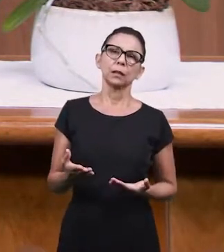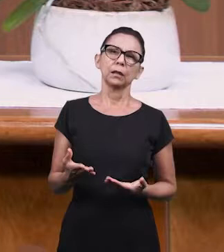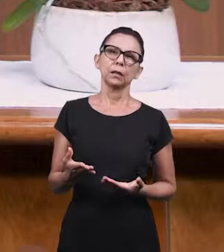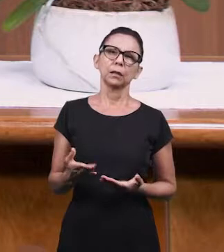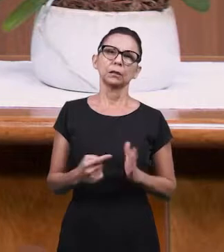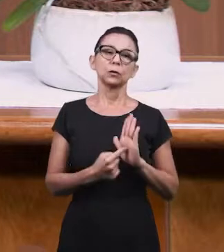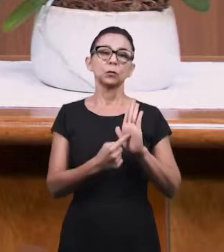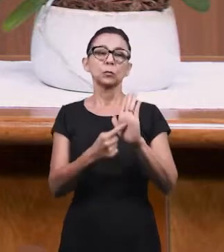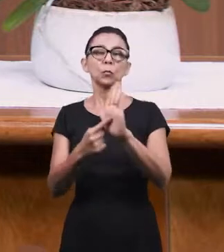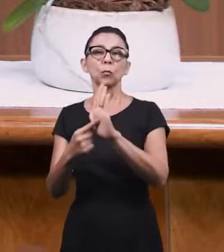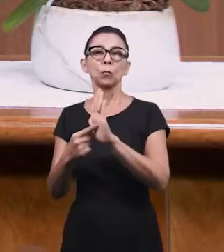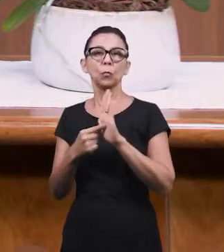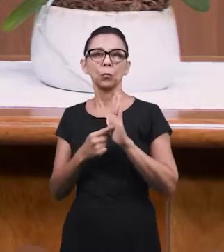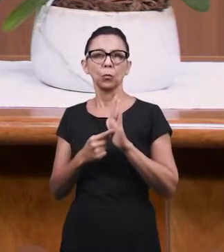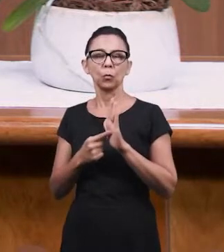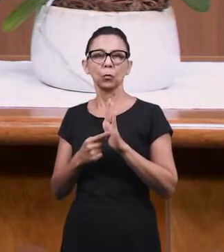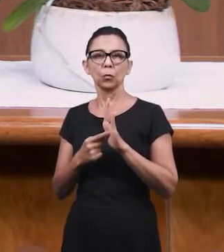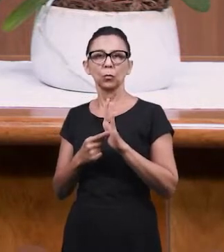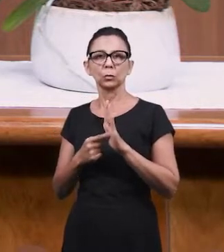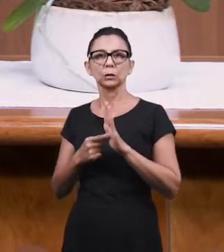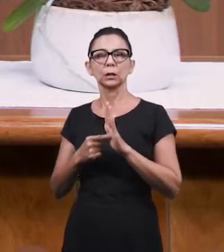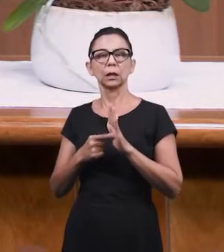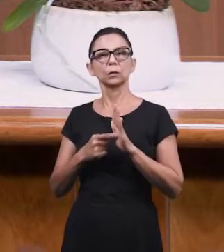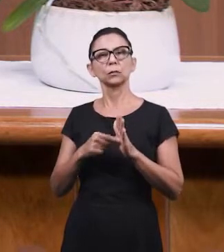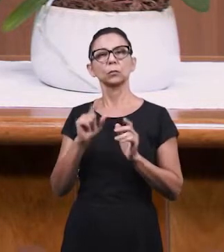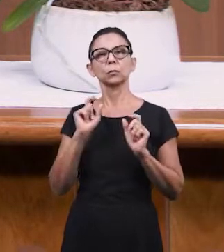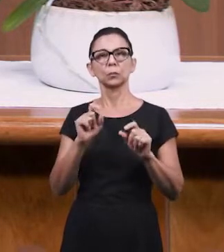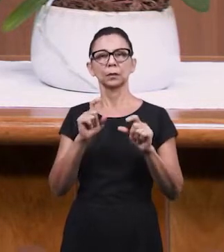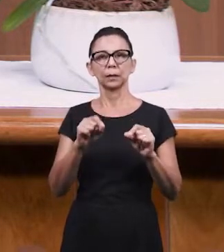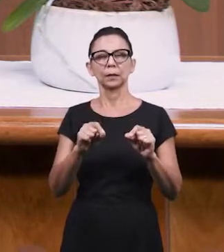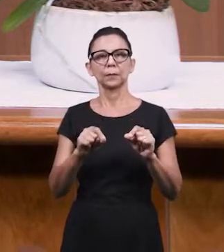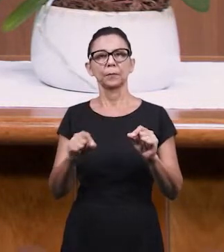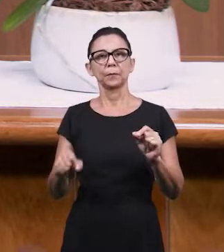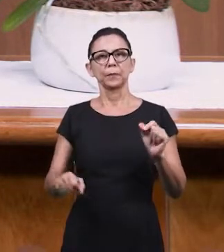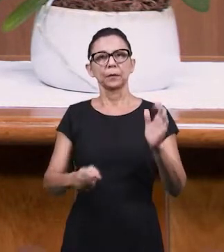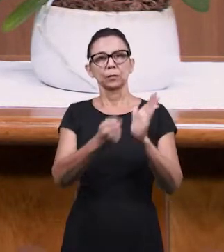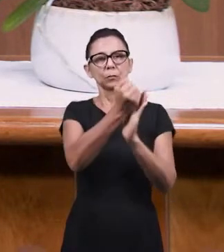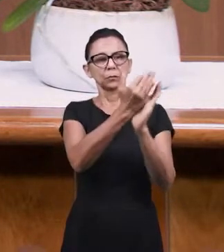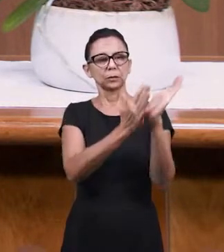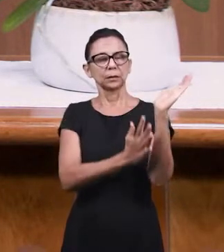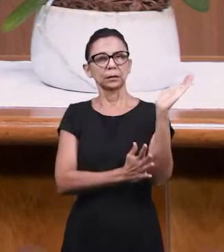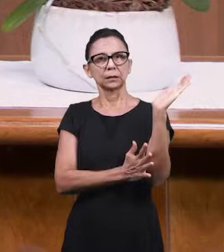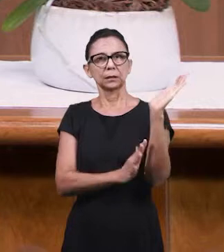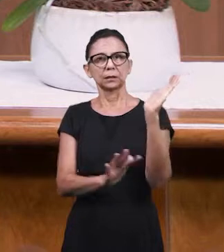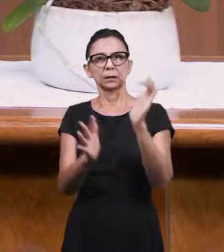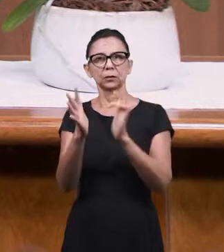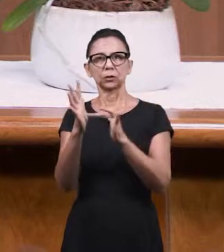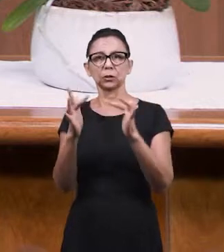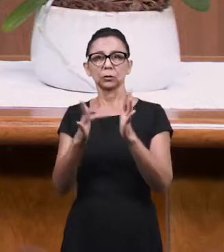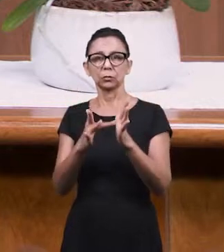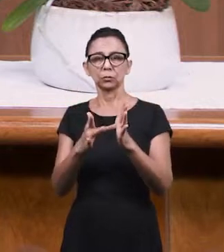qui ont guidé tout ce qui est venu derrière. Donc, était le sang,